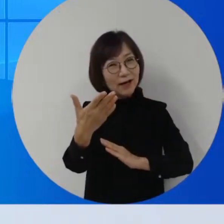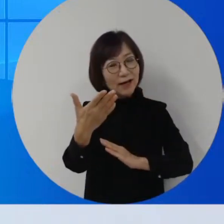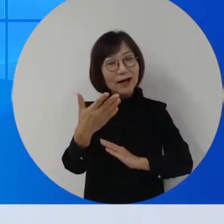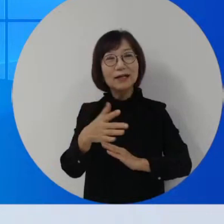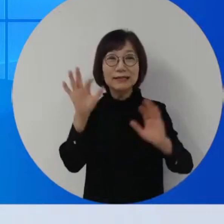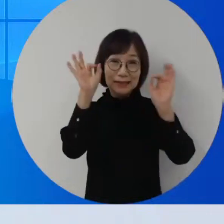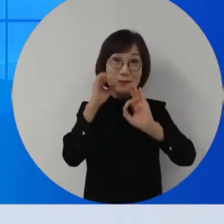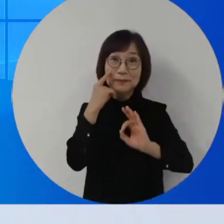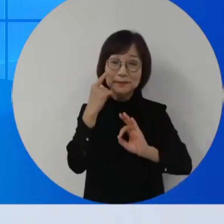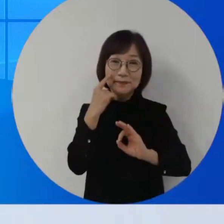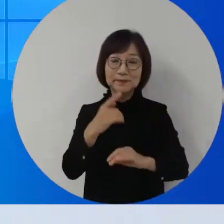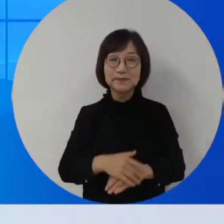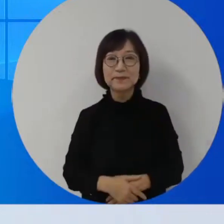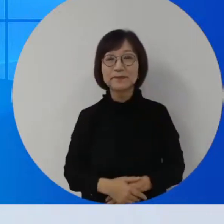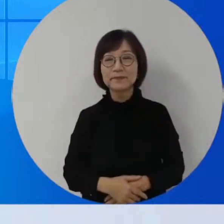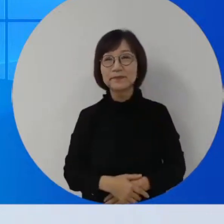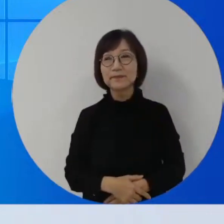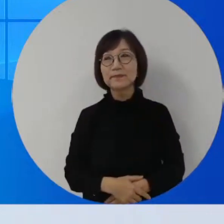할게요.